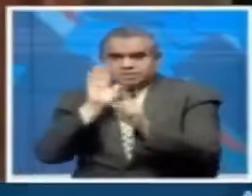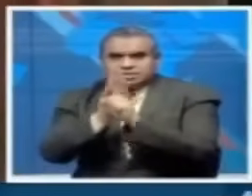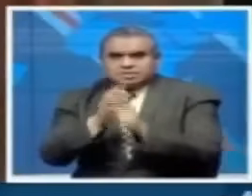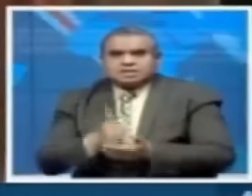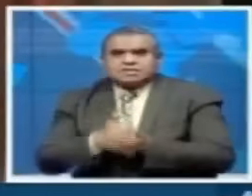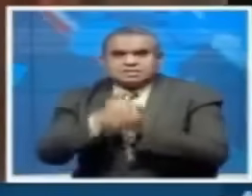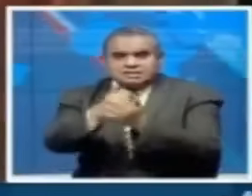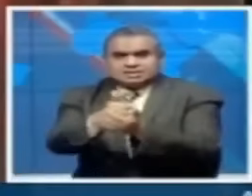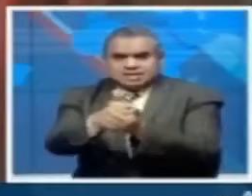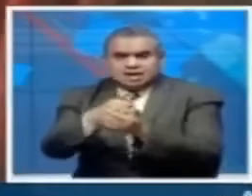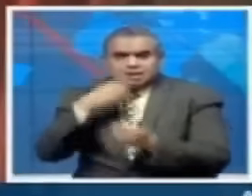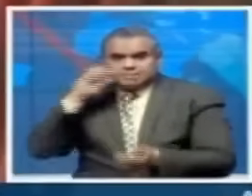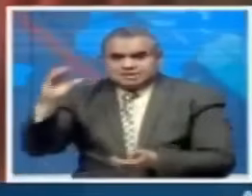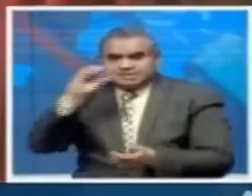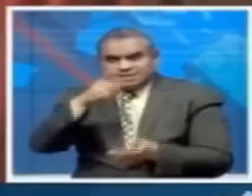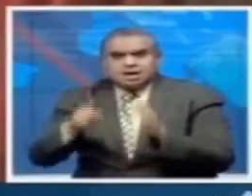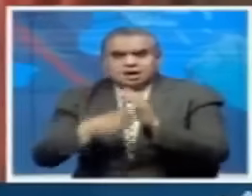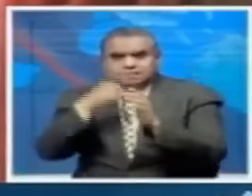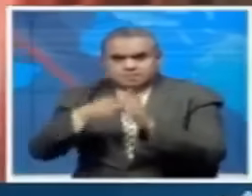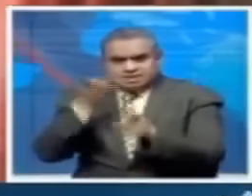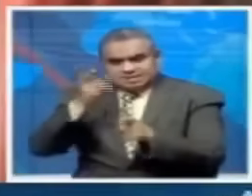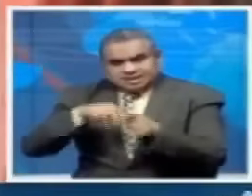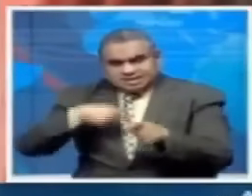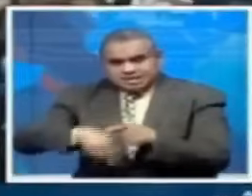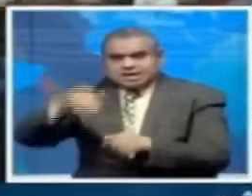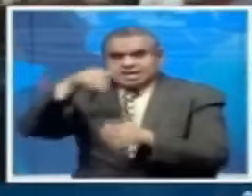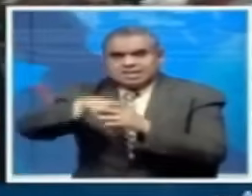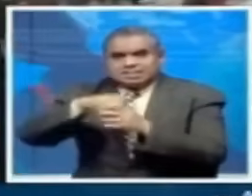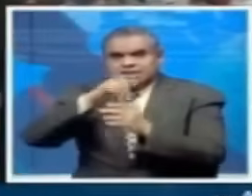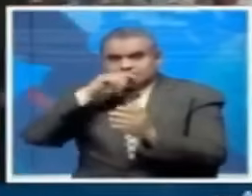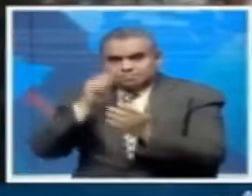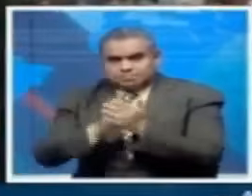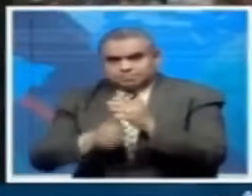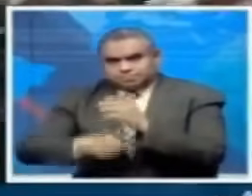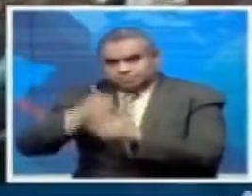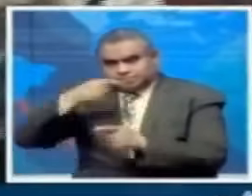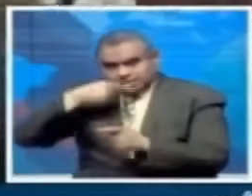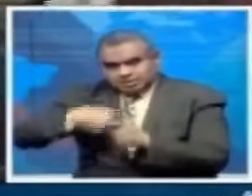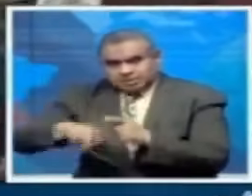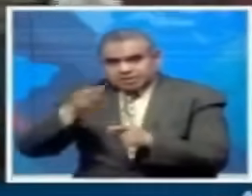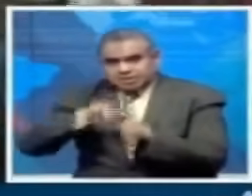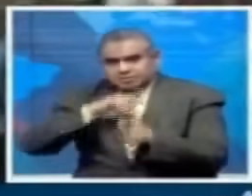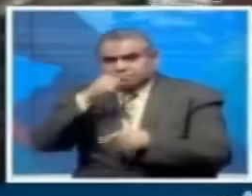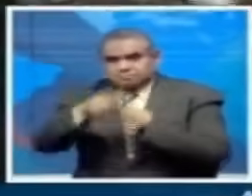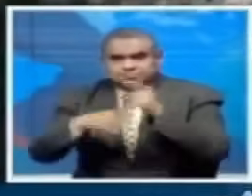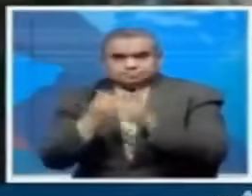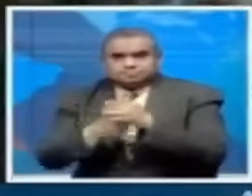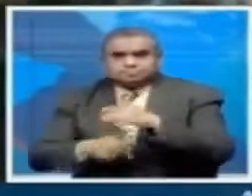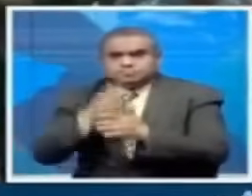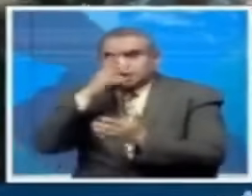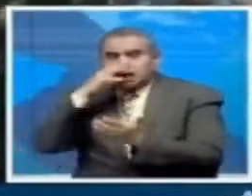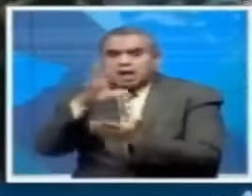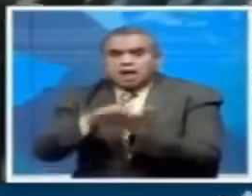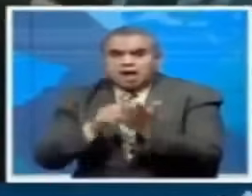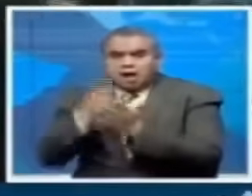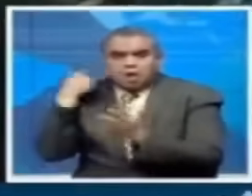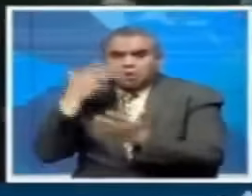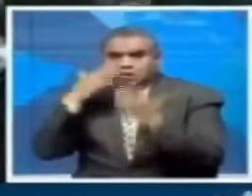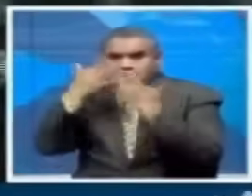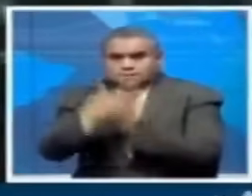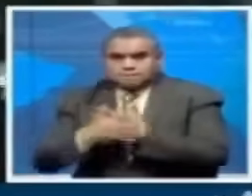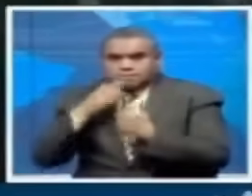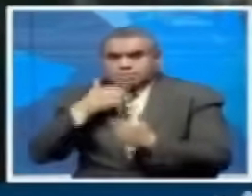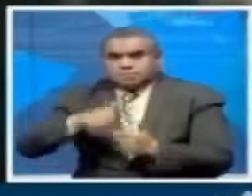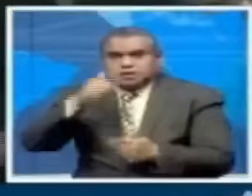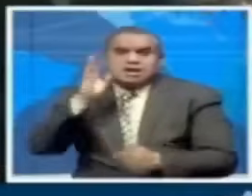أيضا لتولي فترة رئاسية جديدة في الاستحقاق الانتخابي القادم لاستكمال ما بدأه من مشروعات في